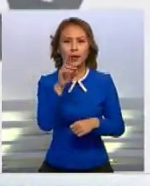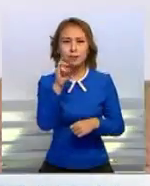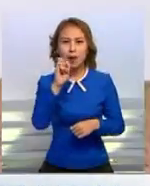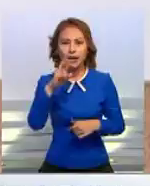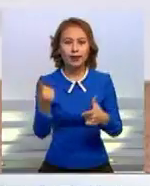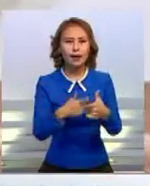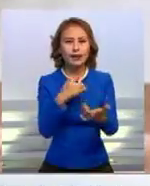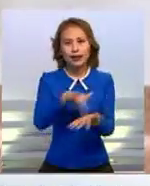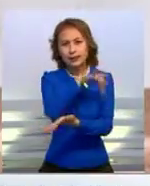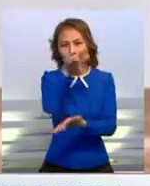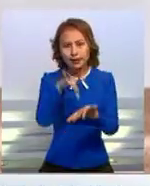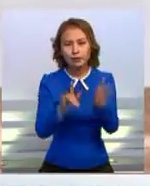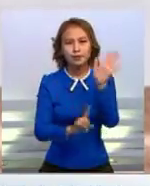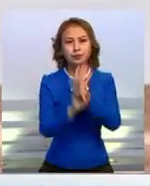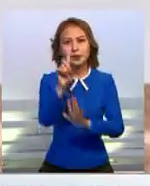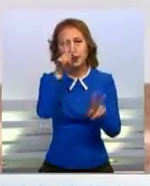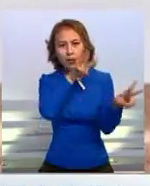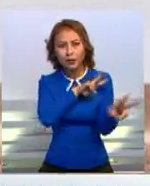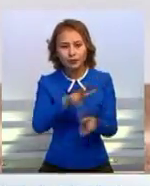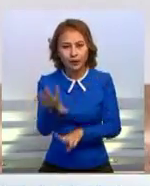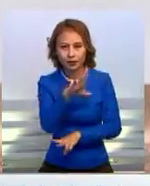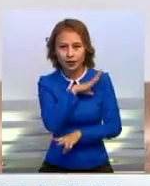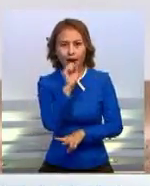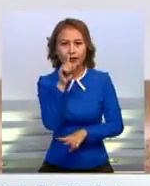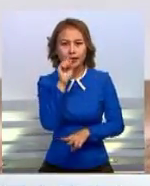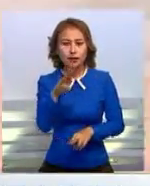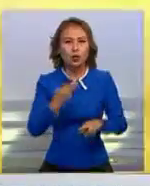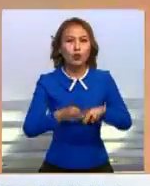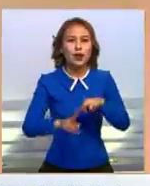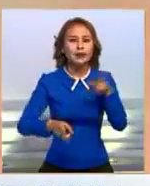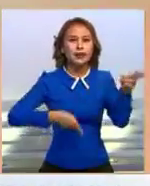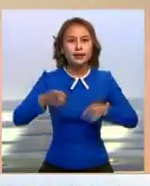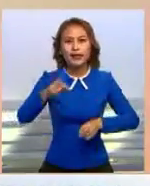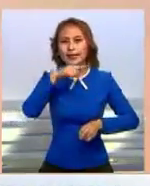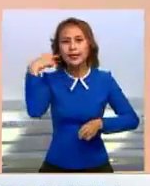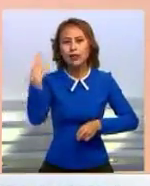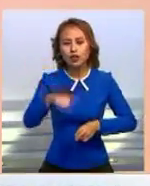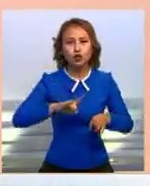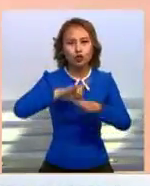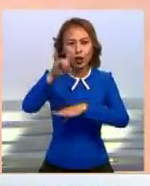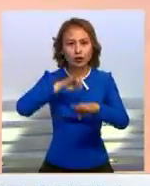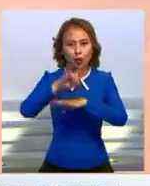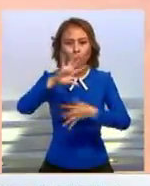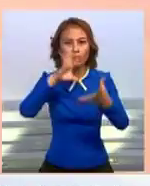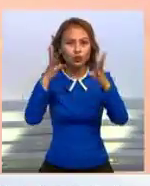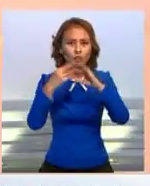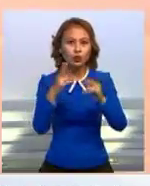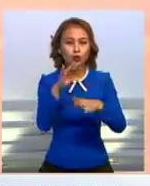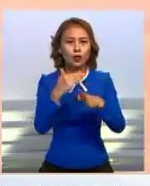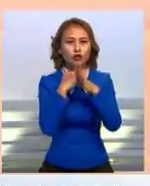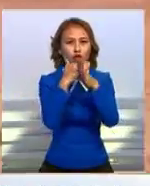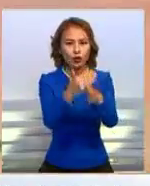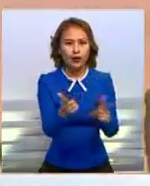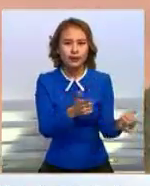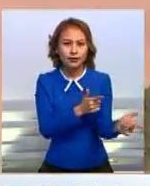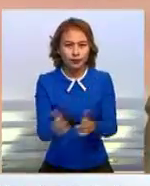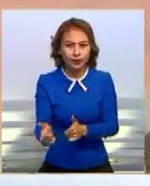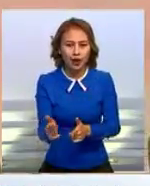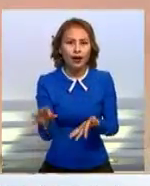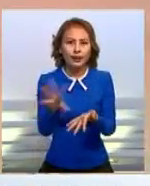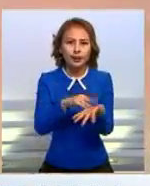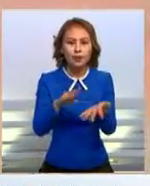Абу Кемаль қаласын бақылауына алғанын мәлімдеген. Азат ету операциясы ресейлік ұшақтардың әуеден қолдау көрсетуімен жүзеге